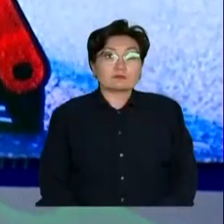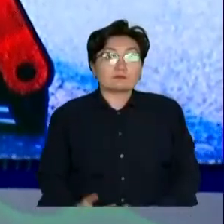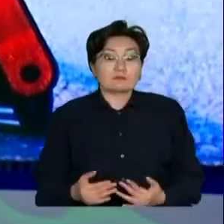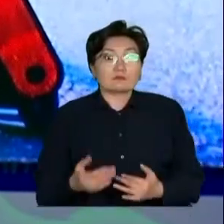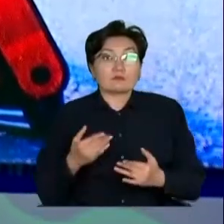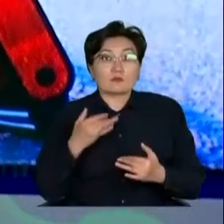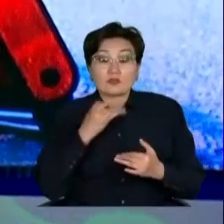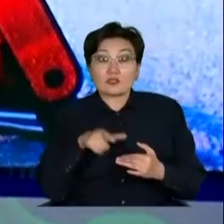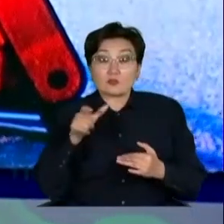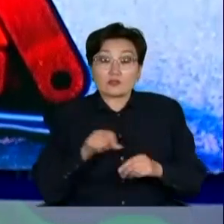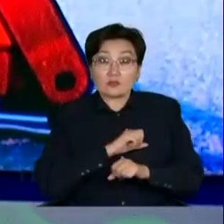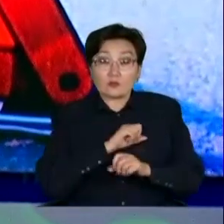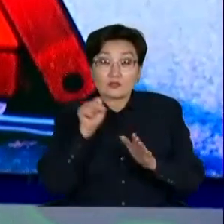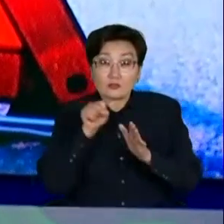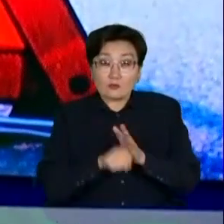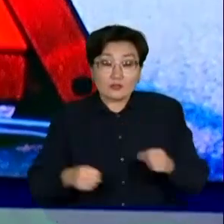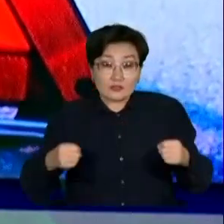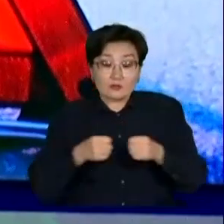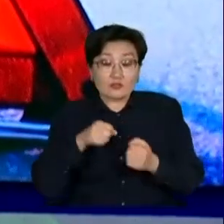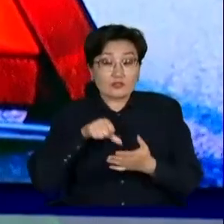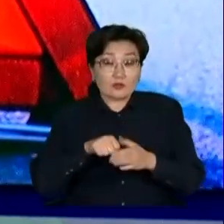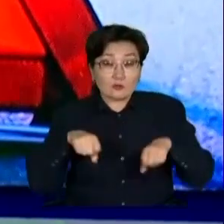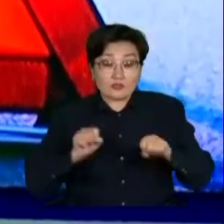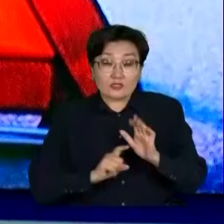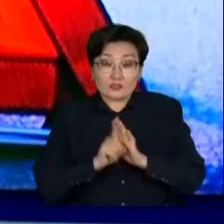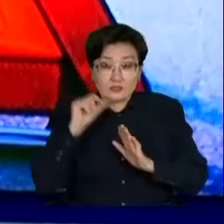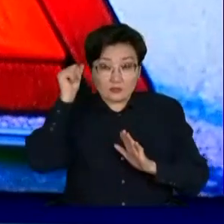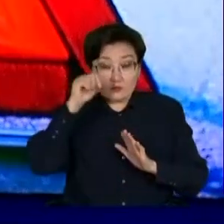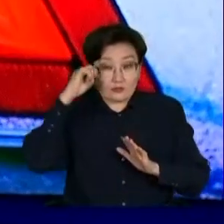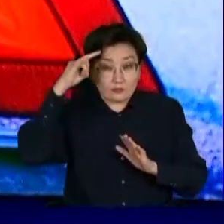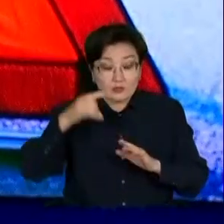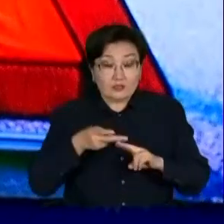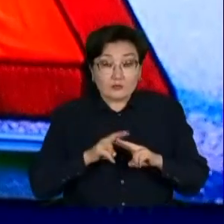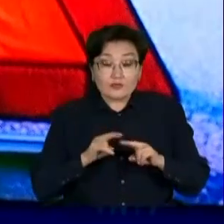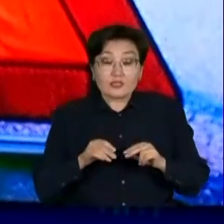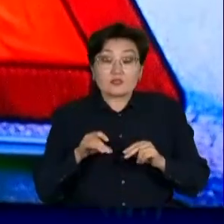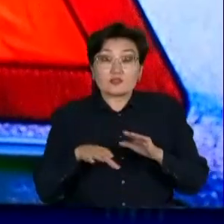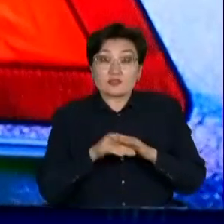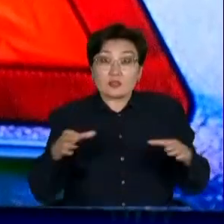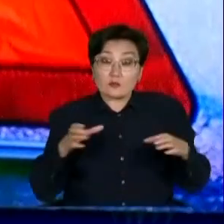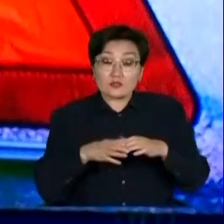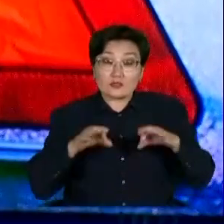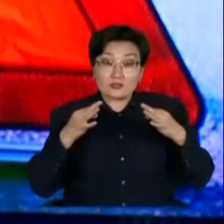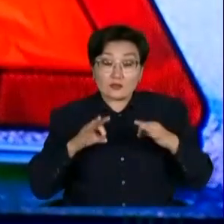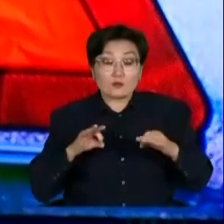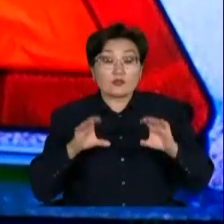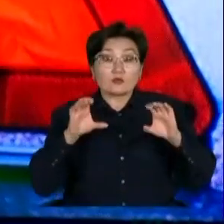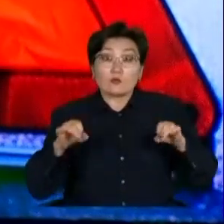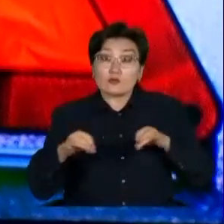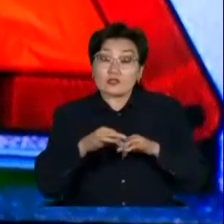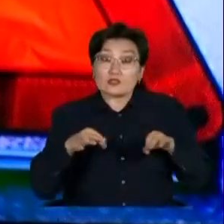Полсотни человек погибли в ДТП с участием мопедов с начала года в Казахстане. В связи с этим сенаторы одобрили законопроект,